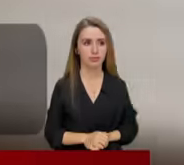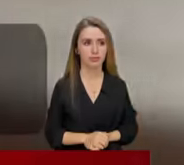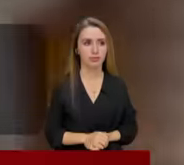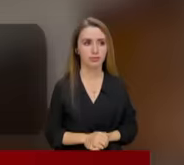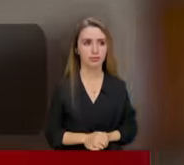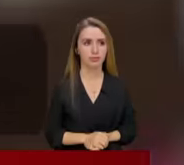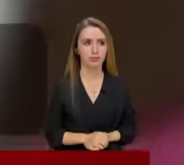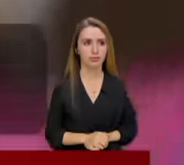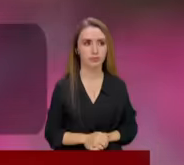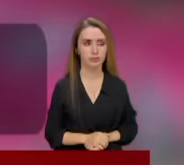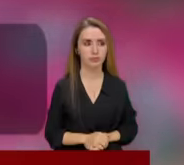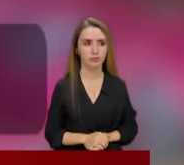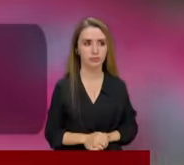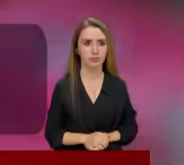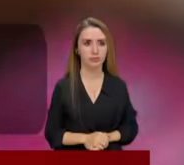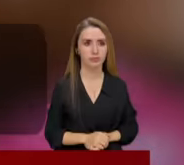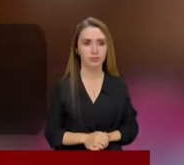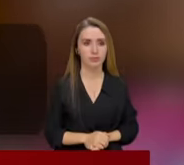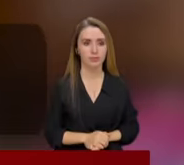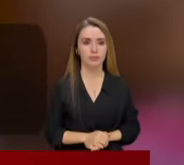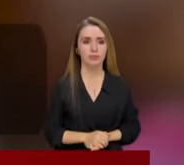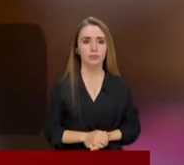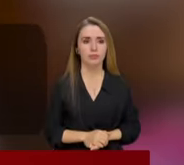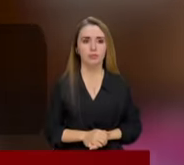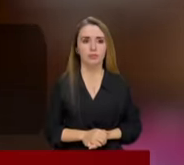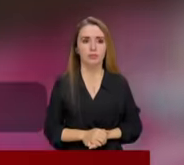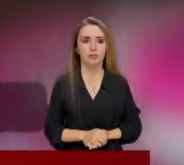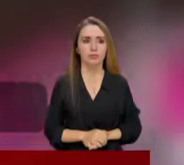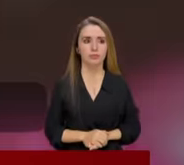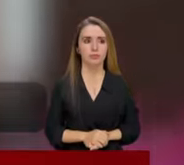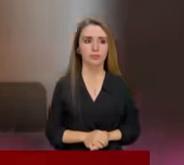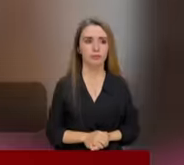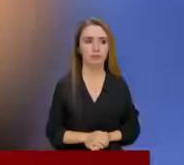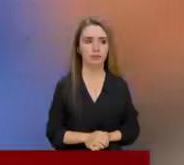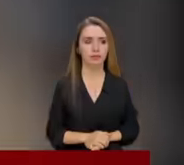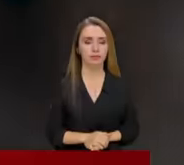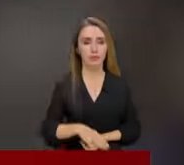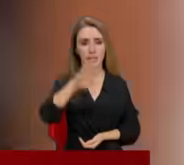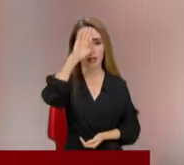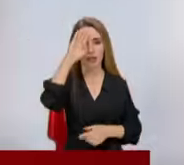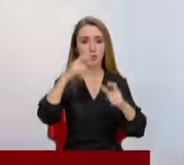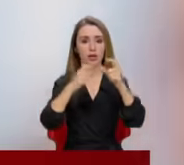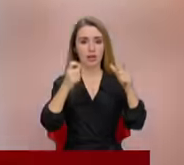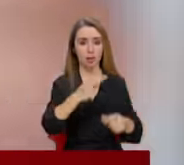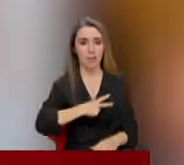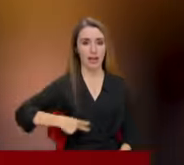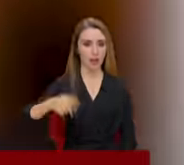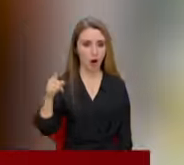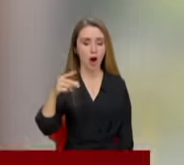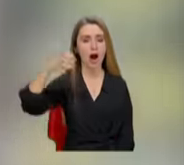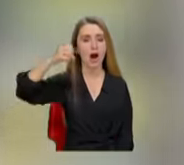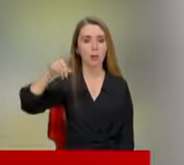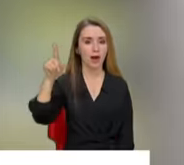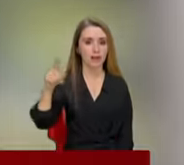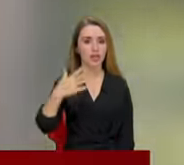Sen dağıttın. Ben dağıttım. Niye dağıtıyorsun bunu sen? Paranızı ver. Ben dağıttım. Sana kim para verdi? İstanbul Sancaktepe Belediyesi AK